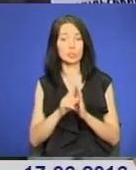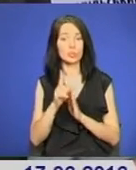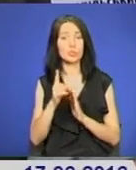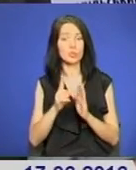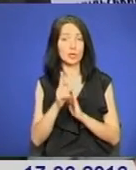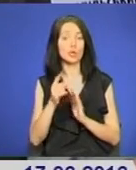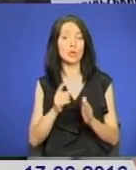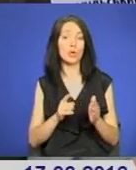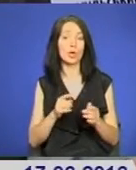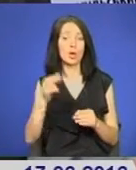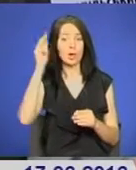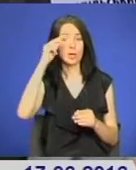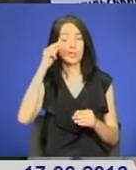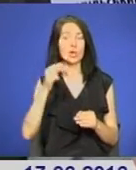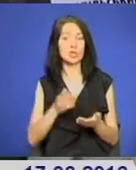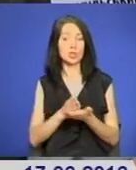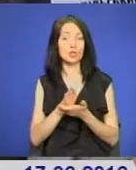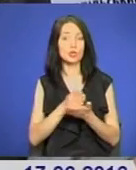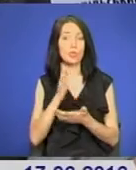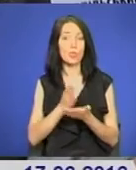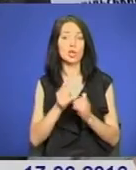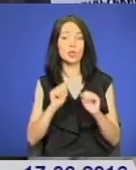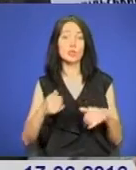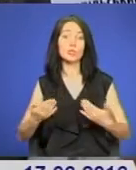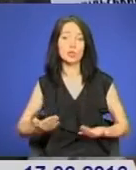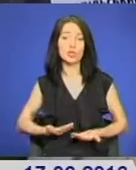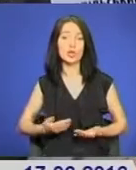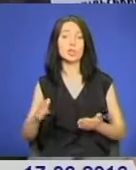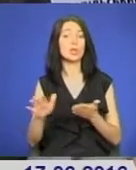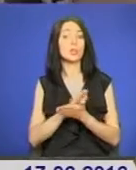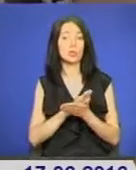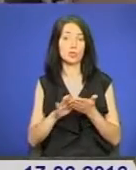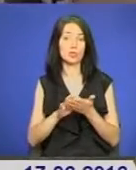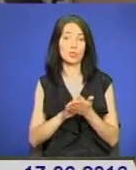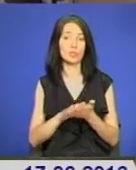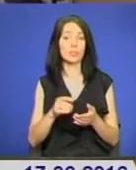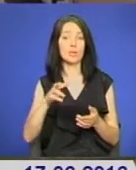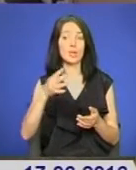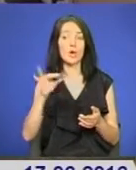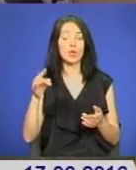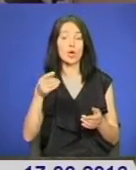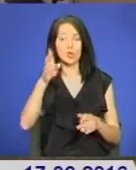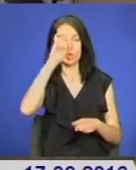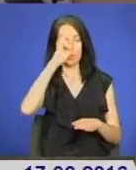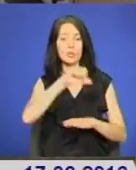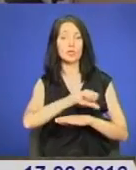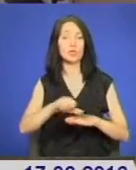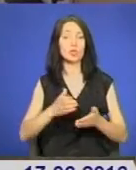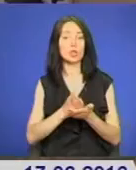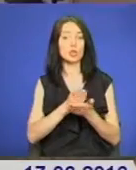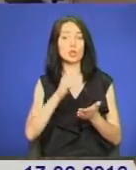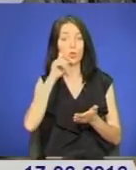проходження служби мають можливість проживати безкоштовно. Майор Державної прикордонної служби України